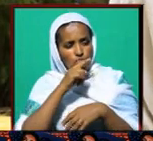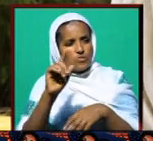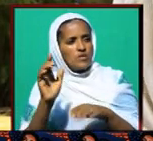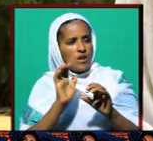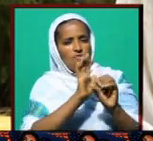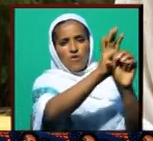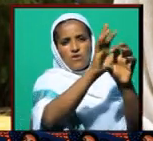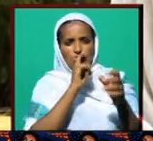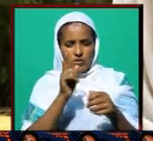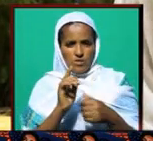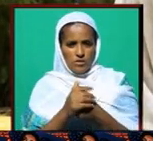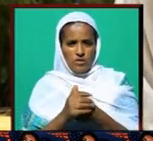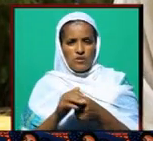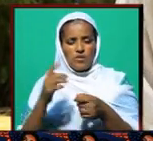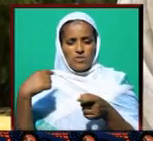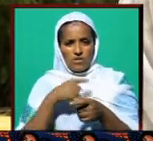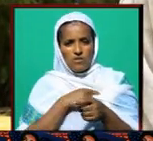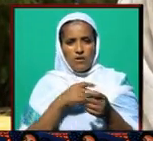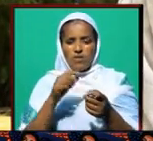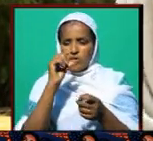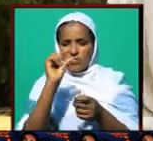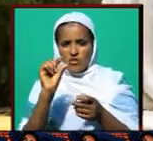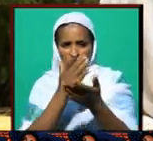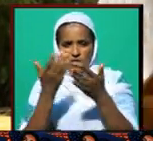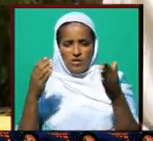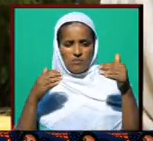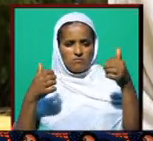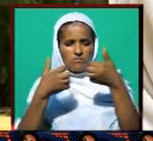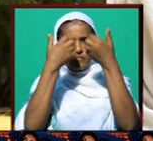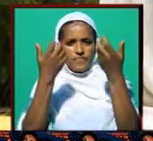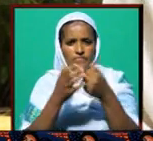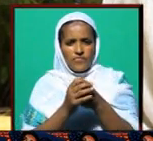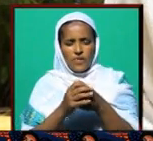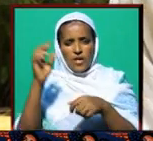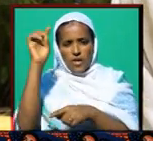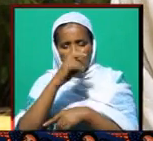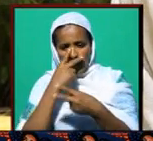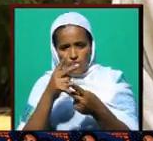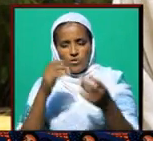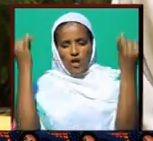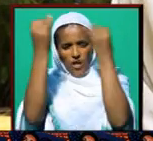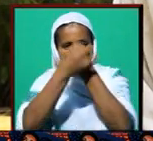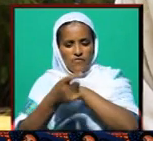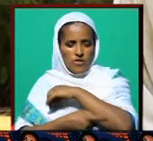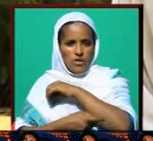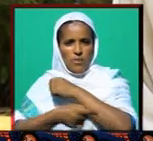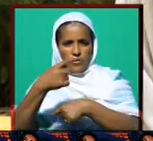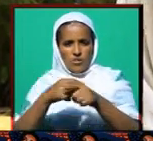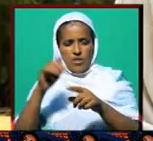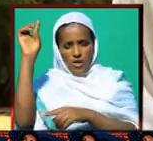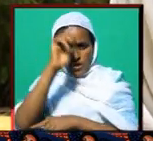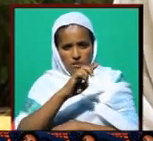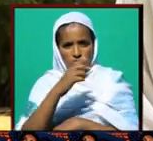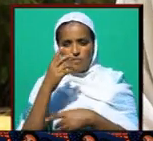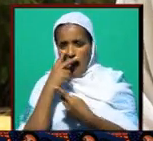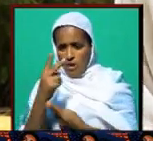አባቶቻችን አትግቡብን ብለን እያባረርናቸው ያለ ነው፣ እየገፋ ናቸው እና ምነናና ያሉ ሰዎች ጥቂት ነገር ነው የሚያሰናክላቸው ሰይጣን። ቀን ባዩት ሌሊት